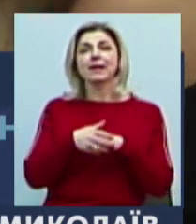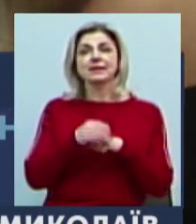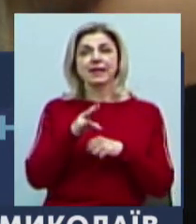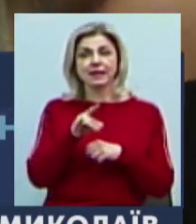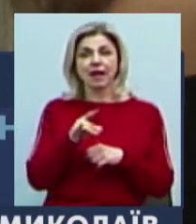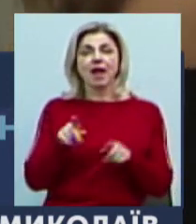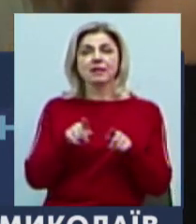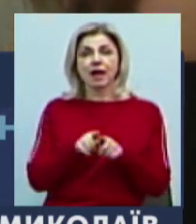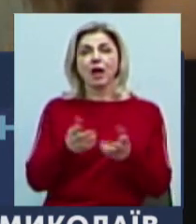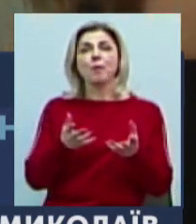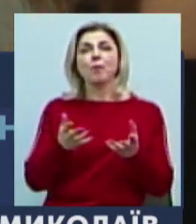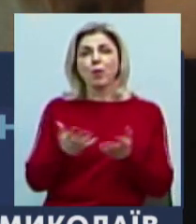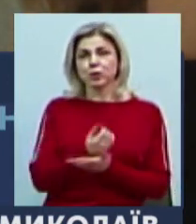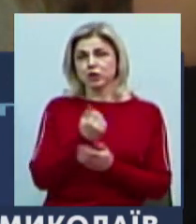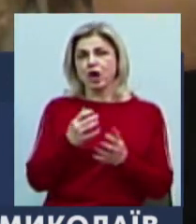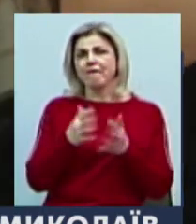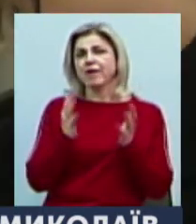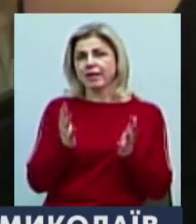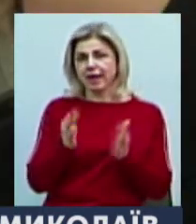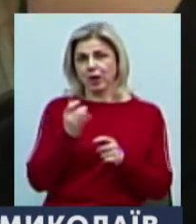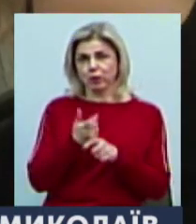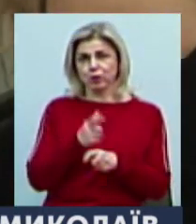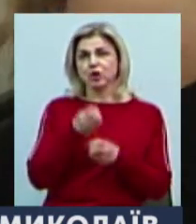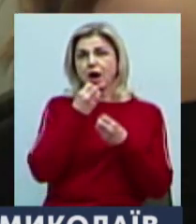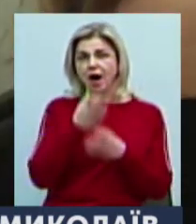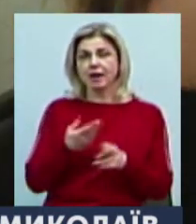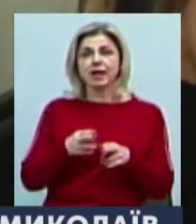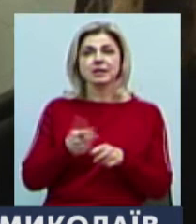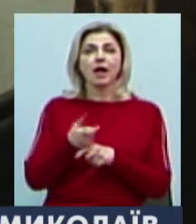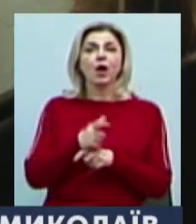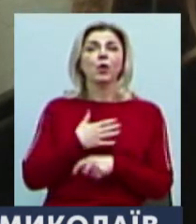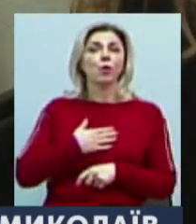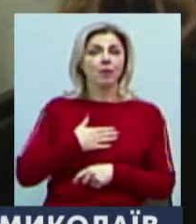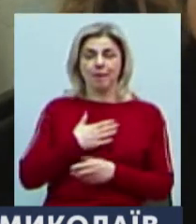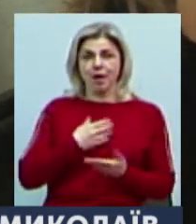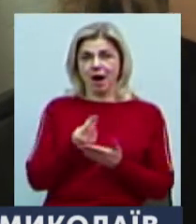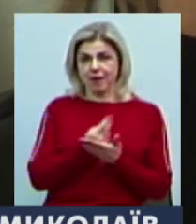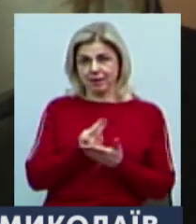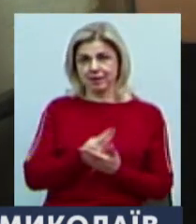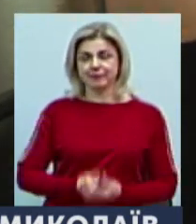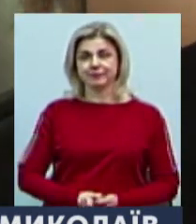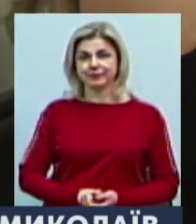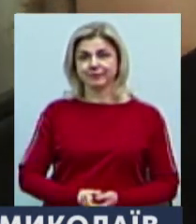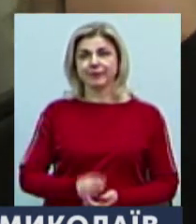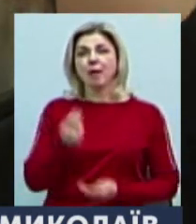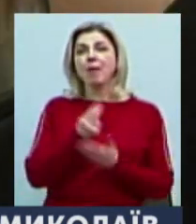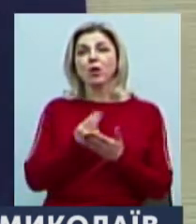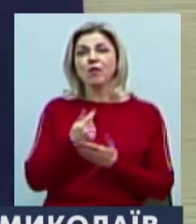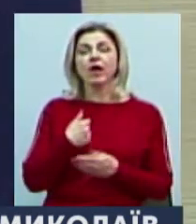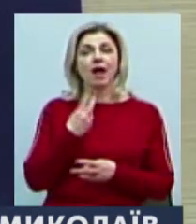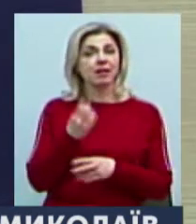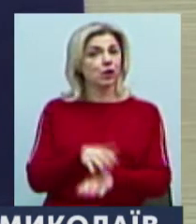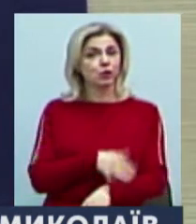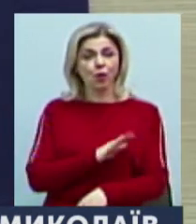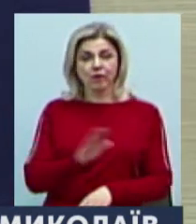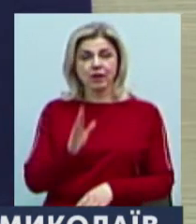Вони такі отримались великі та дуже гарні. Це найулюбленіша моя картина наразі. Малював я її недовго,